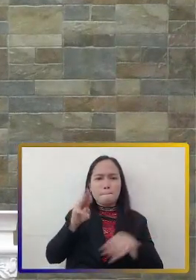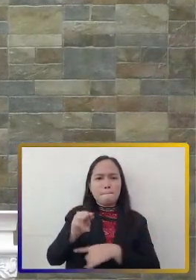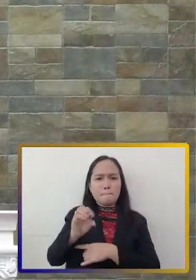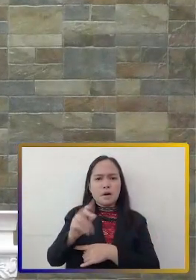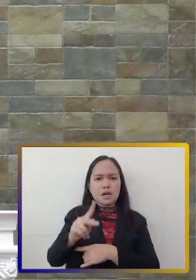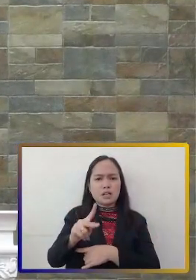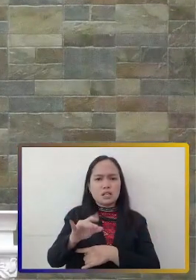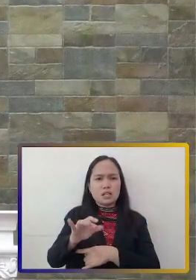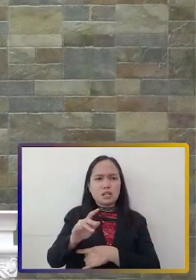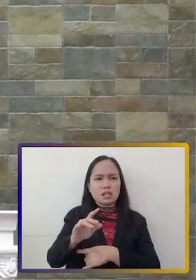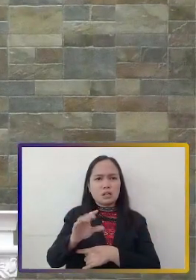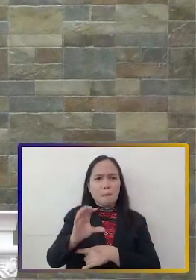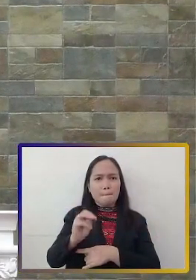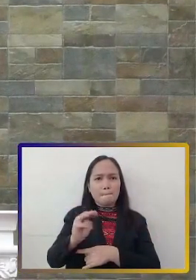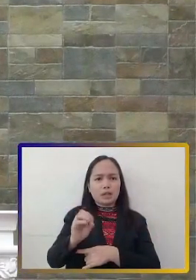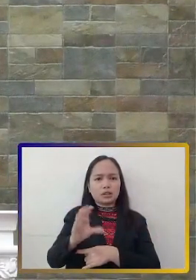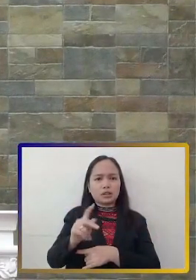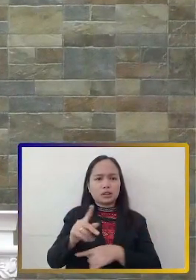clear?